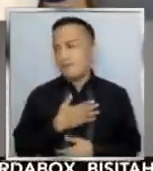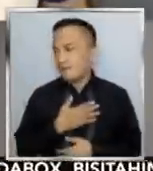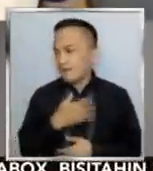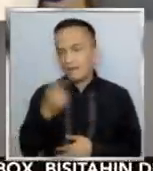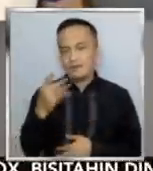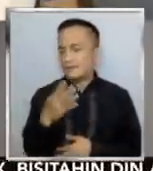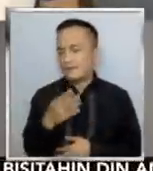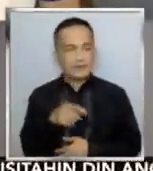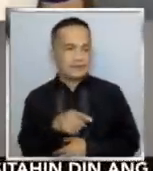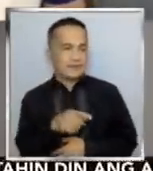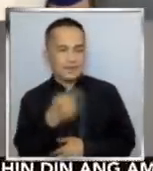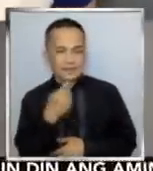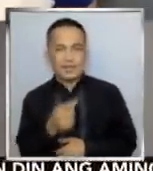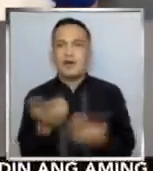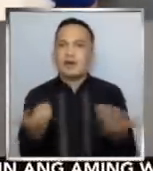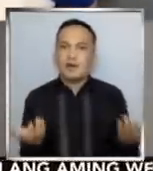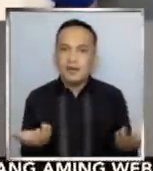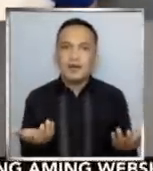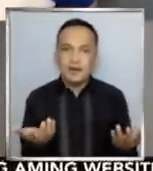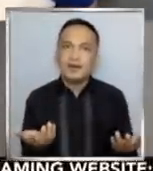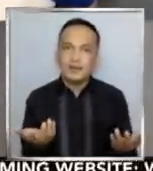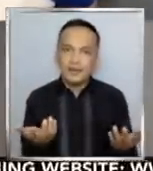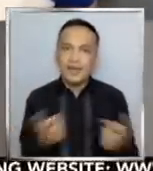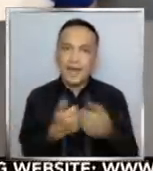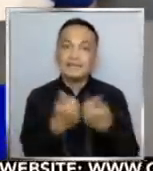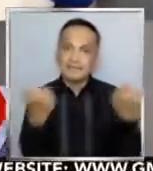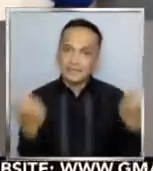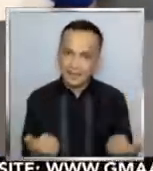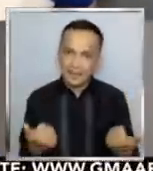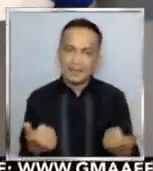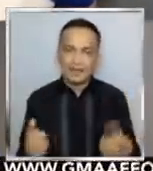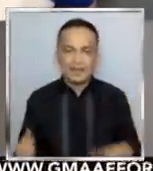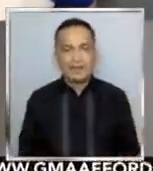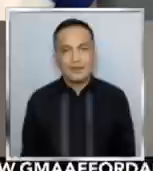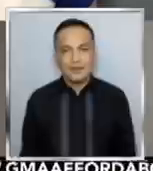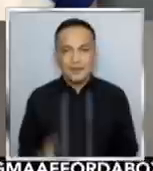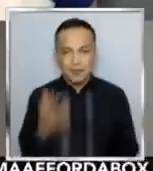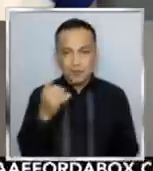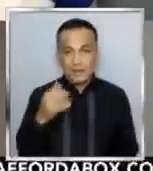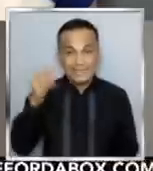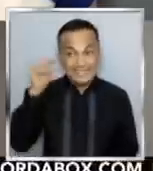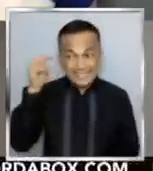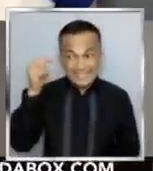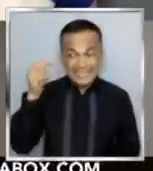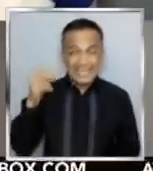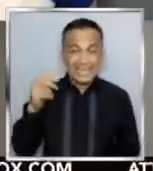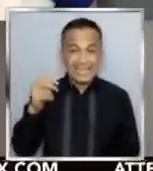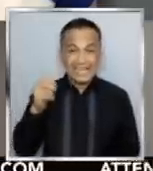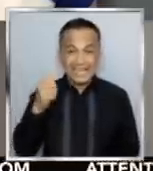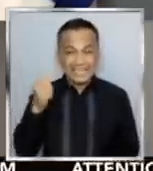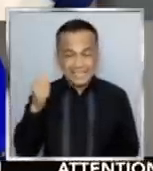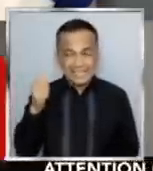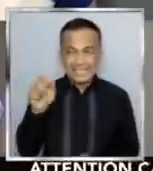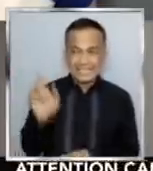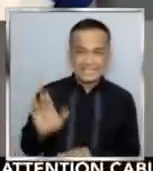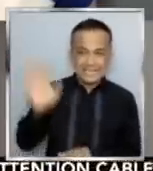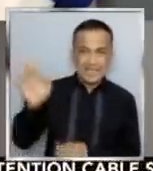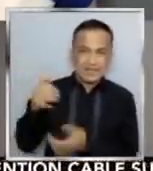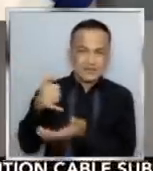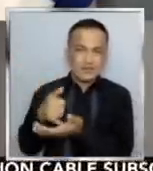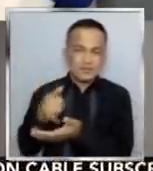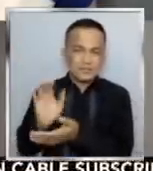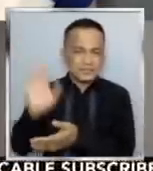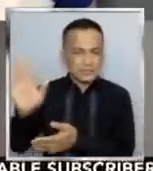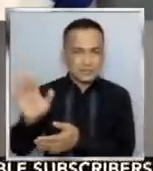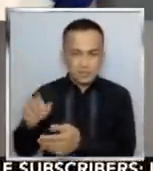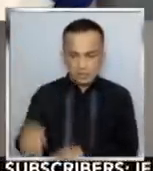ano lang po talaga yon, accidental. Kasi yung mga tita ko, lagi nilang sinasabi na trophy daw sila, ganyan. Pero growing up,